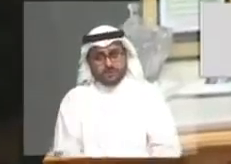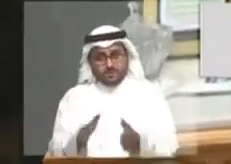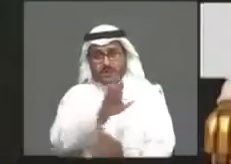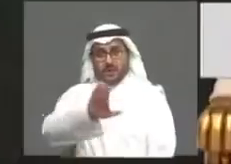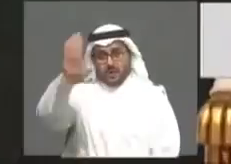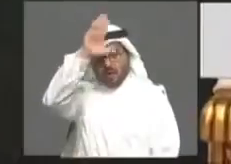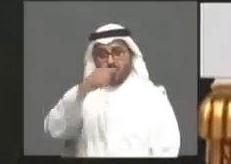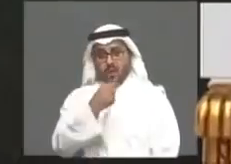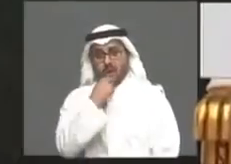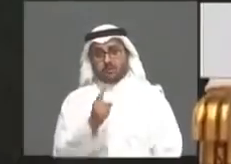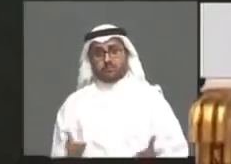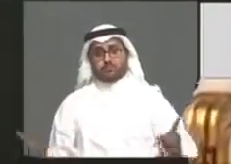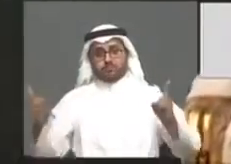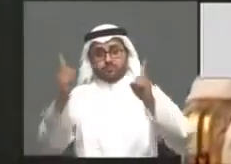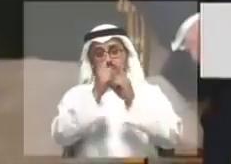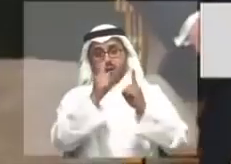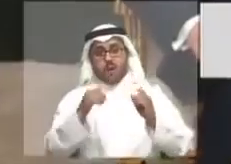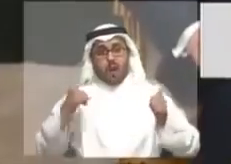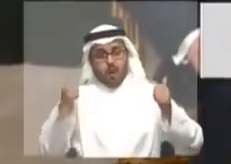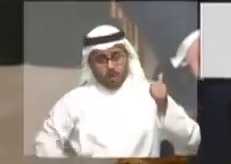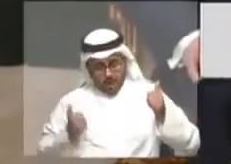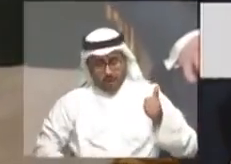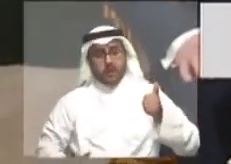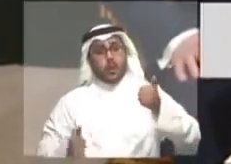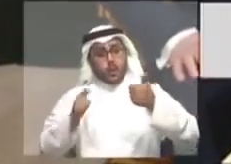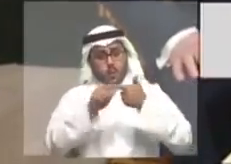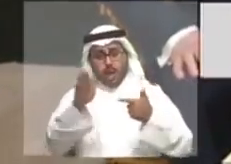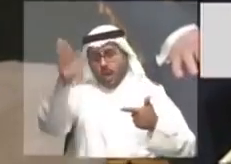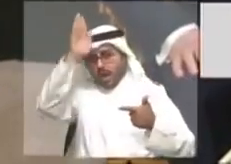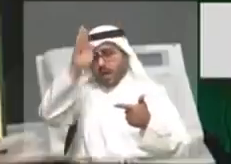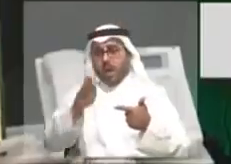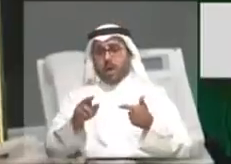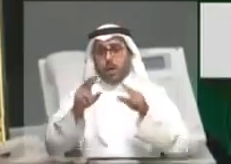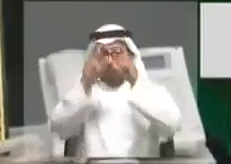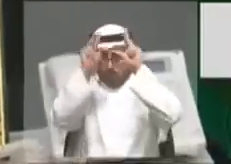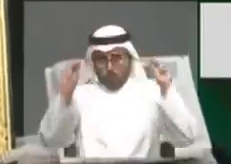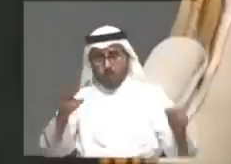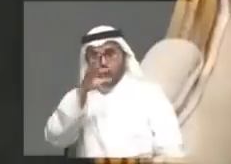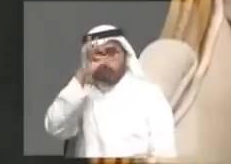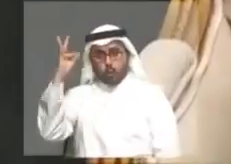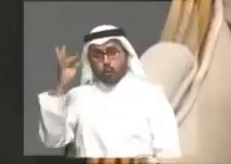خادم الحرمين الشريفين يستقبل ملك البحرين ورؤساء العراق ولبنان وتونس.